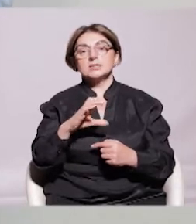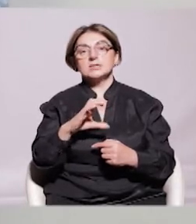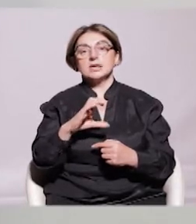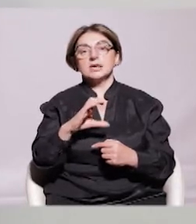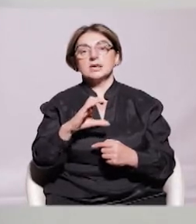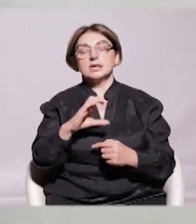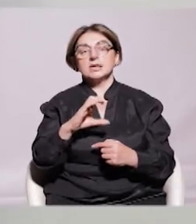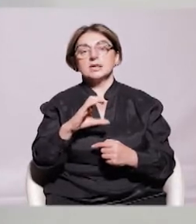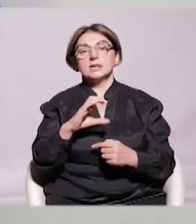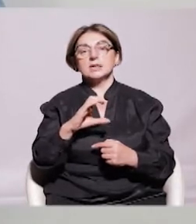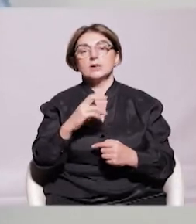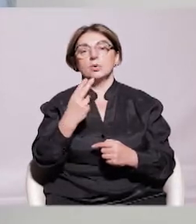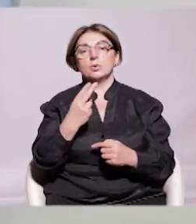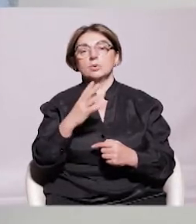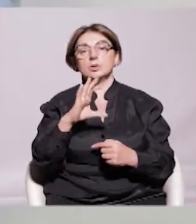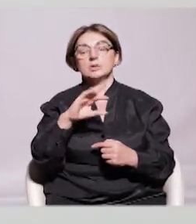ნივთიერებისთვის